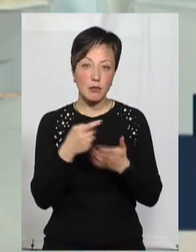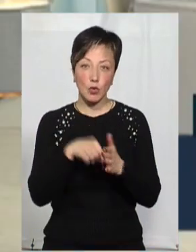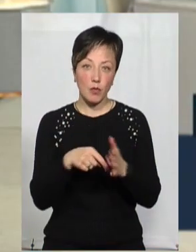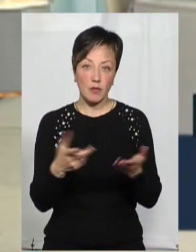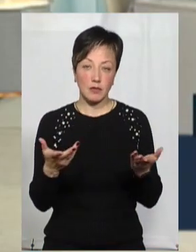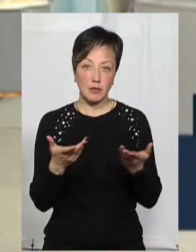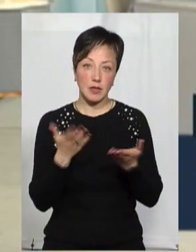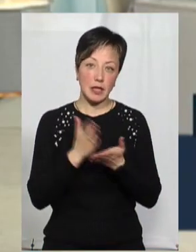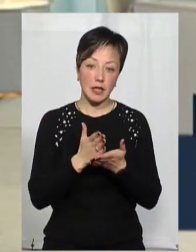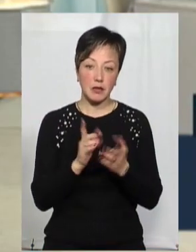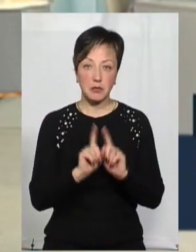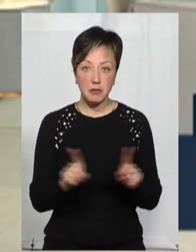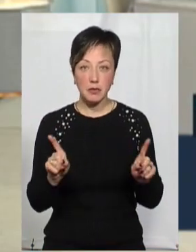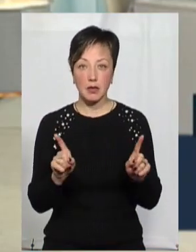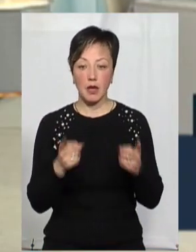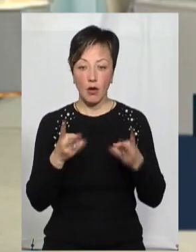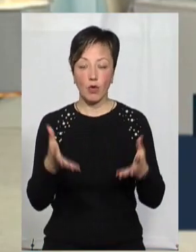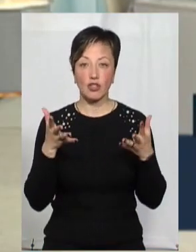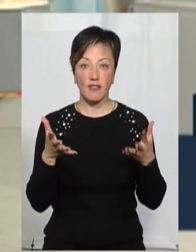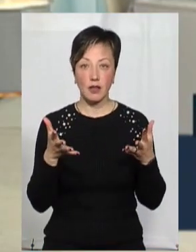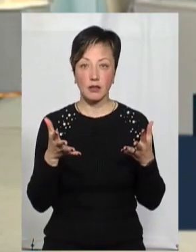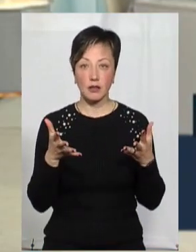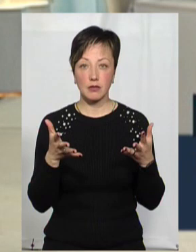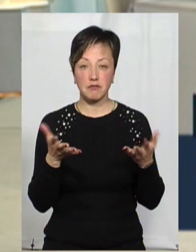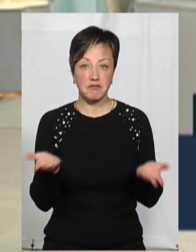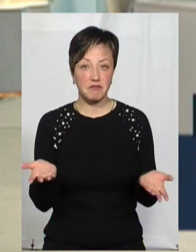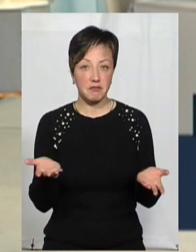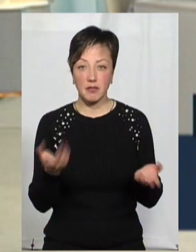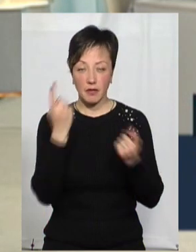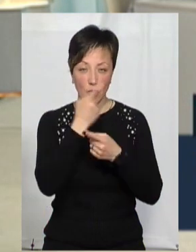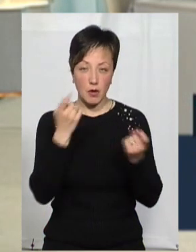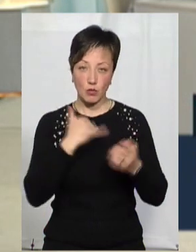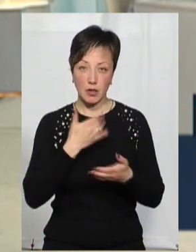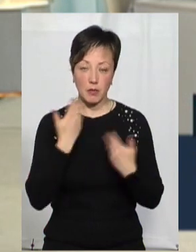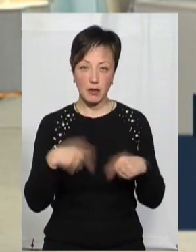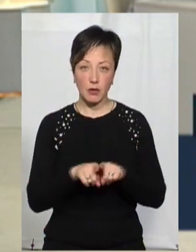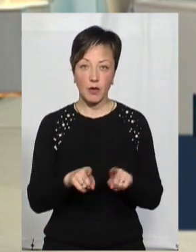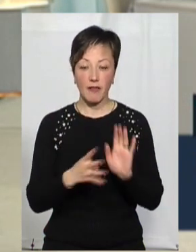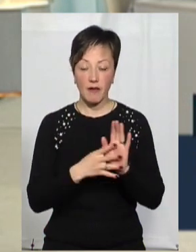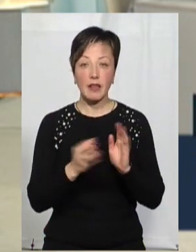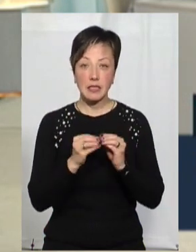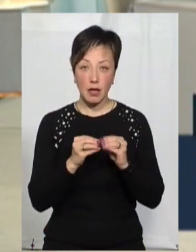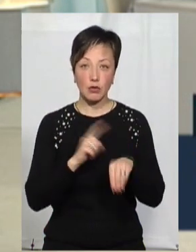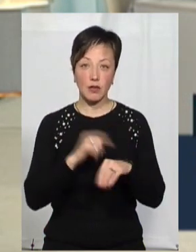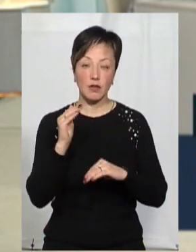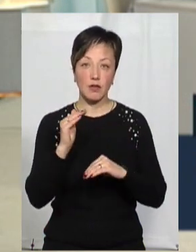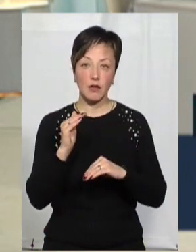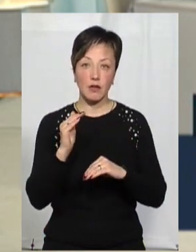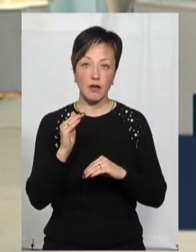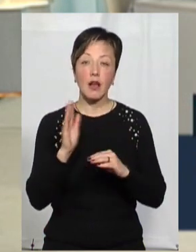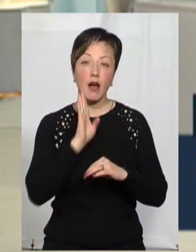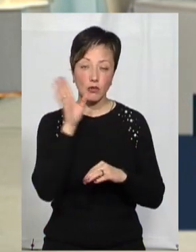мені сказали лікар, що є якісь такі очевидно і явні, інформації в мене такої немає. На 10-ту годину вечора все